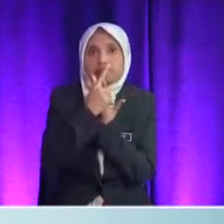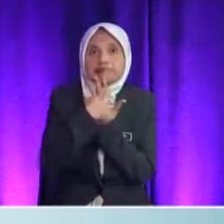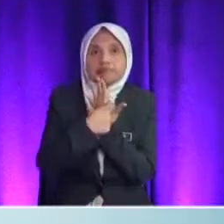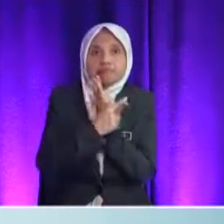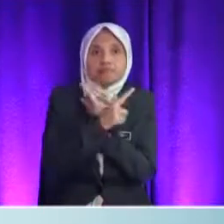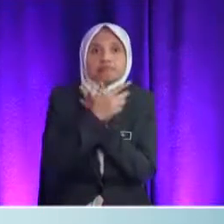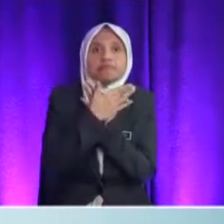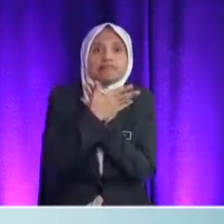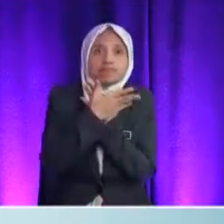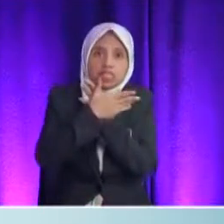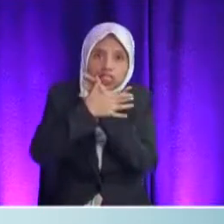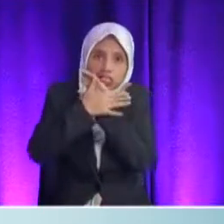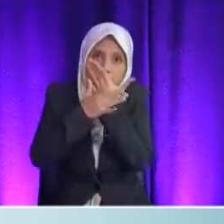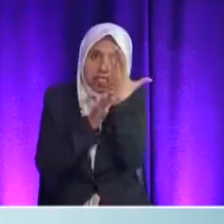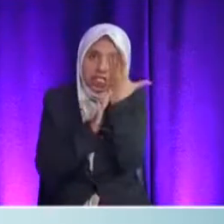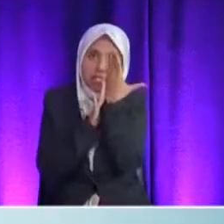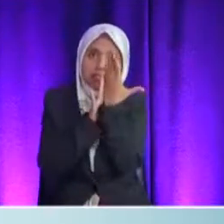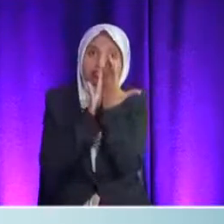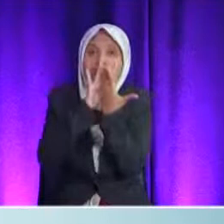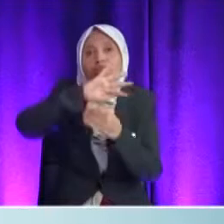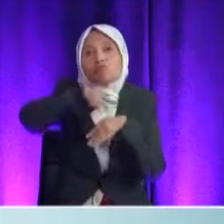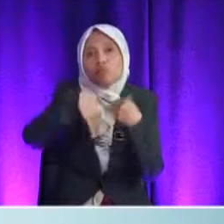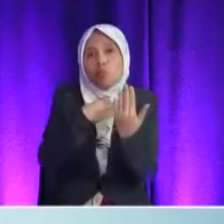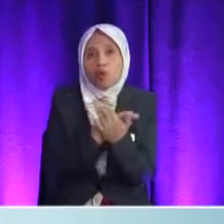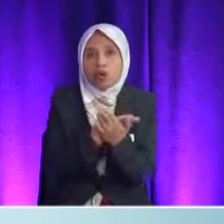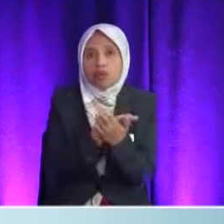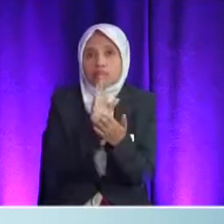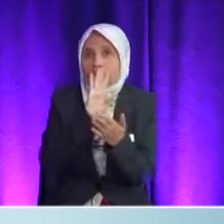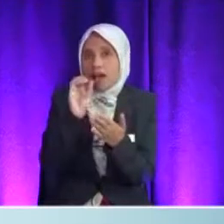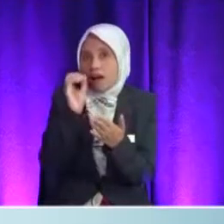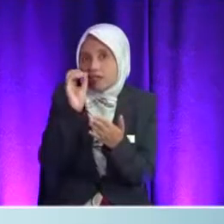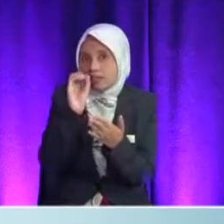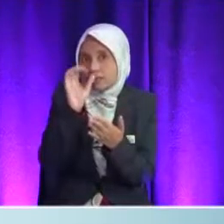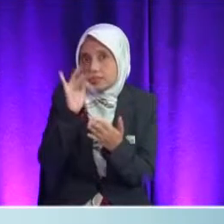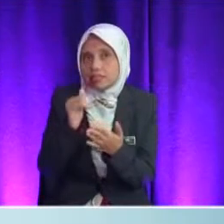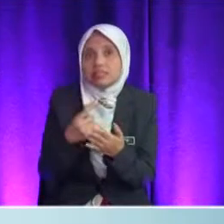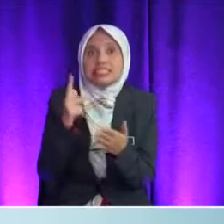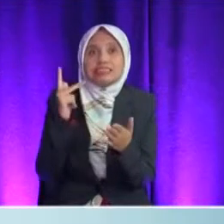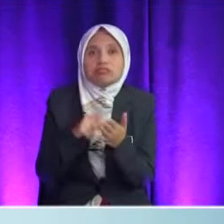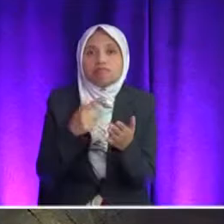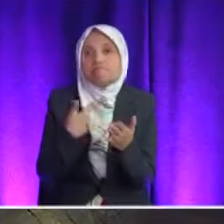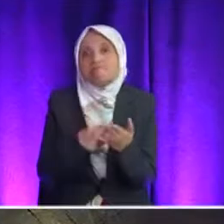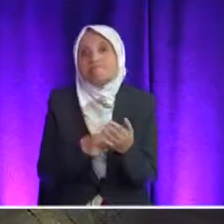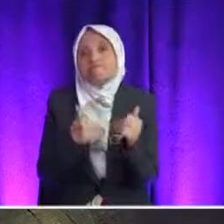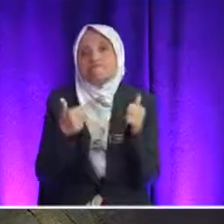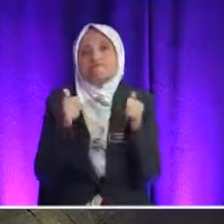dan air melekat pada permukaan kering dah bye bye